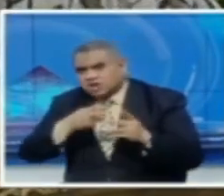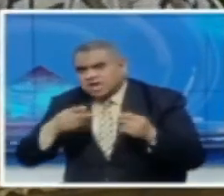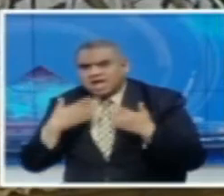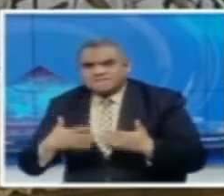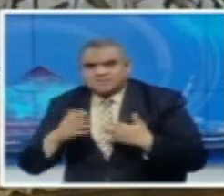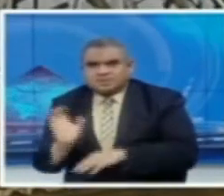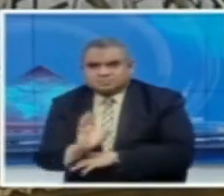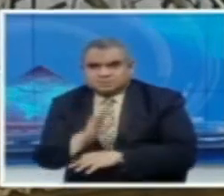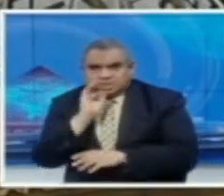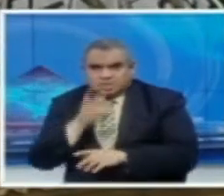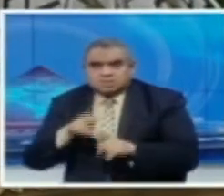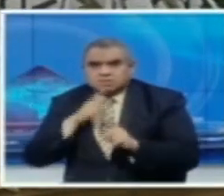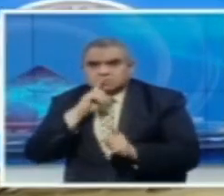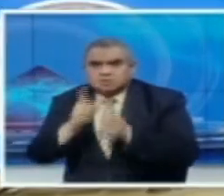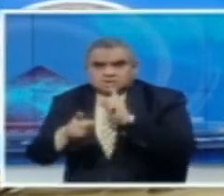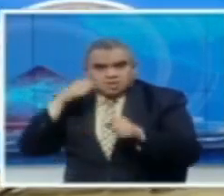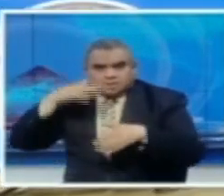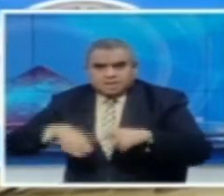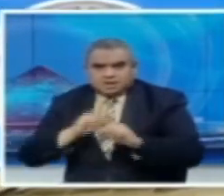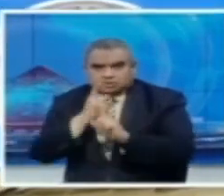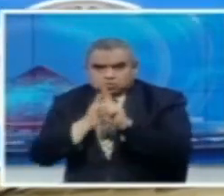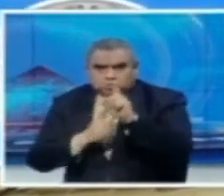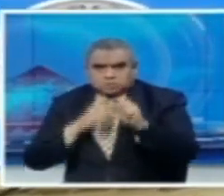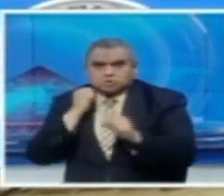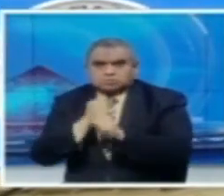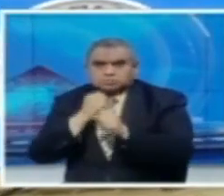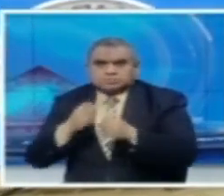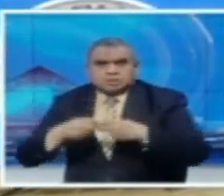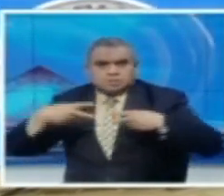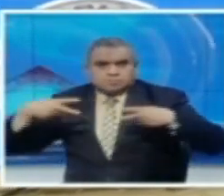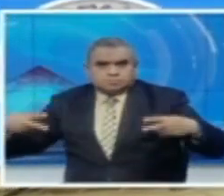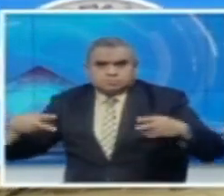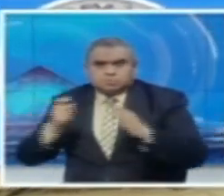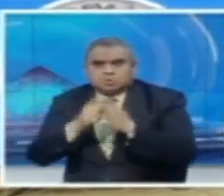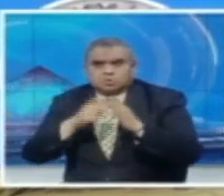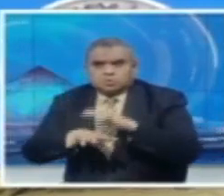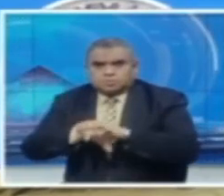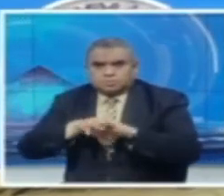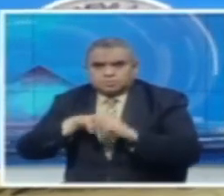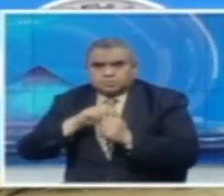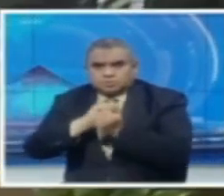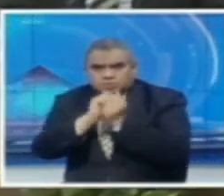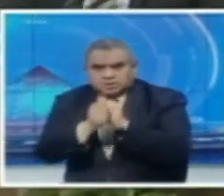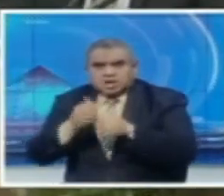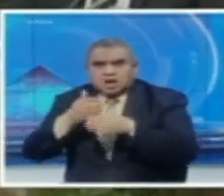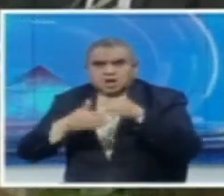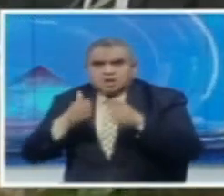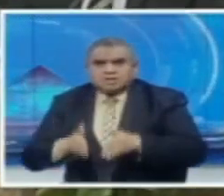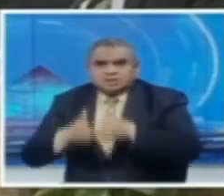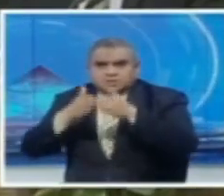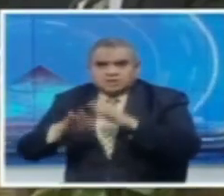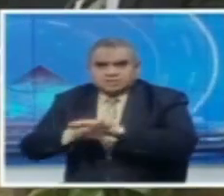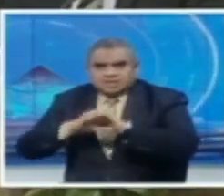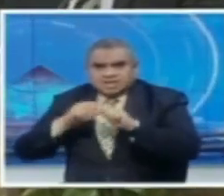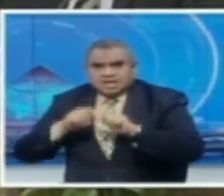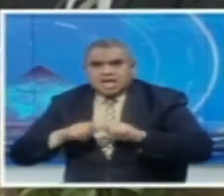الشرائح. هذا وكلف الدكتور مدبولي بالعمل على سرعة الانتهاء من قانون المطورين العقاريين